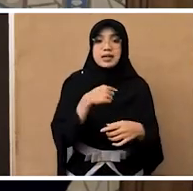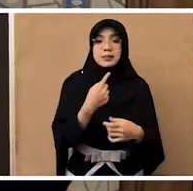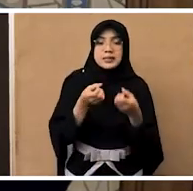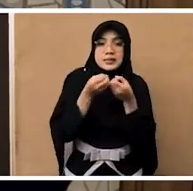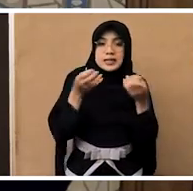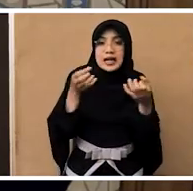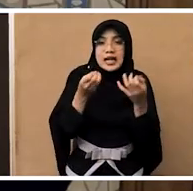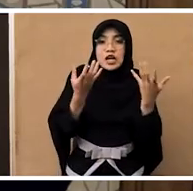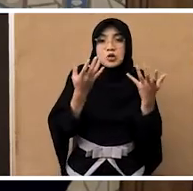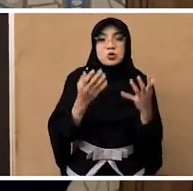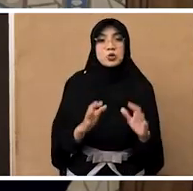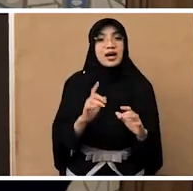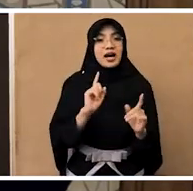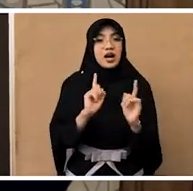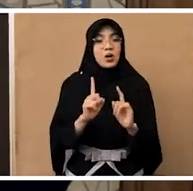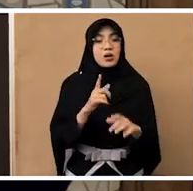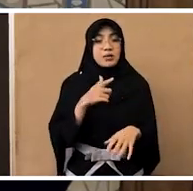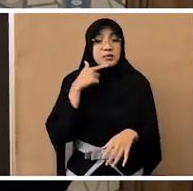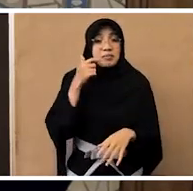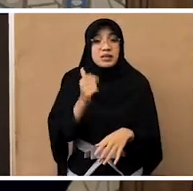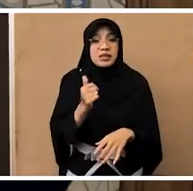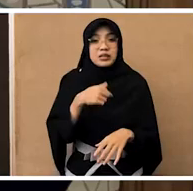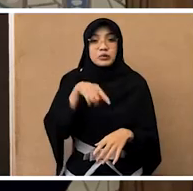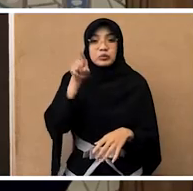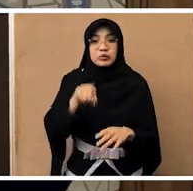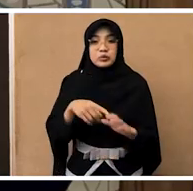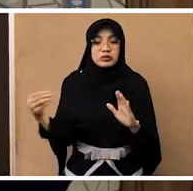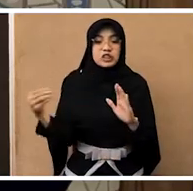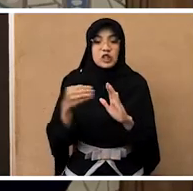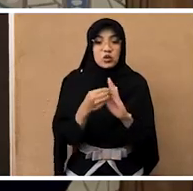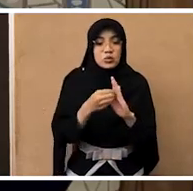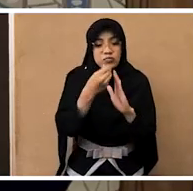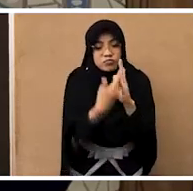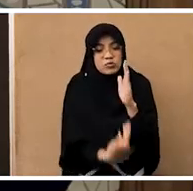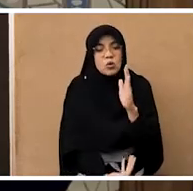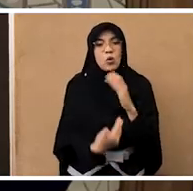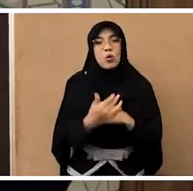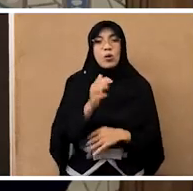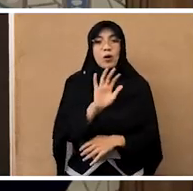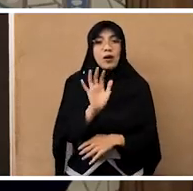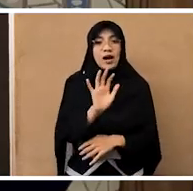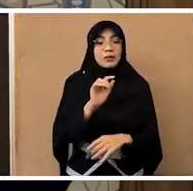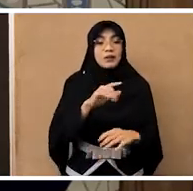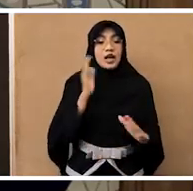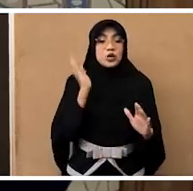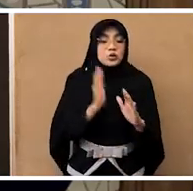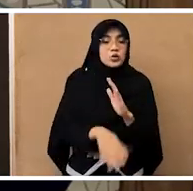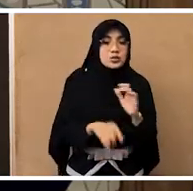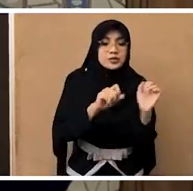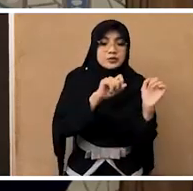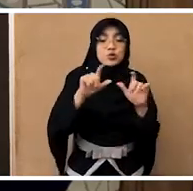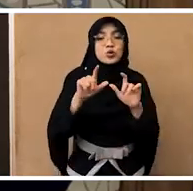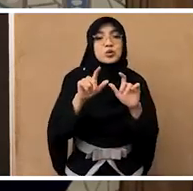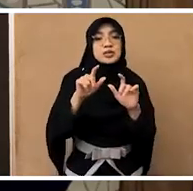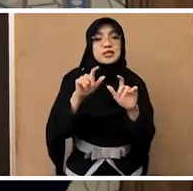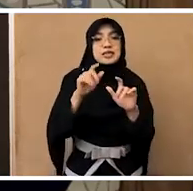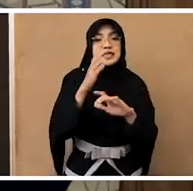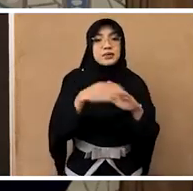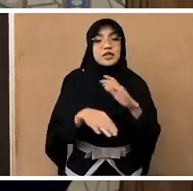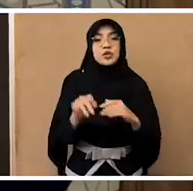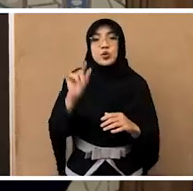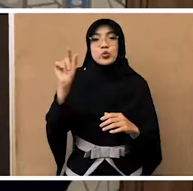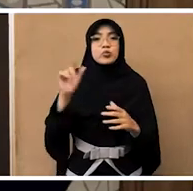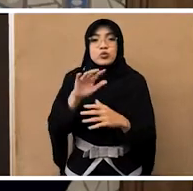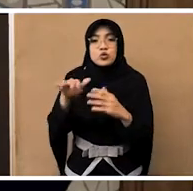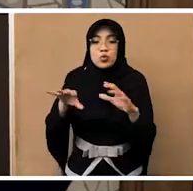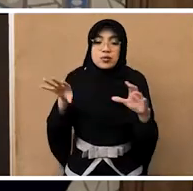bahwa baiknya tidak perlu dicantumkan ragamnya langsung saja penyandangsabilitas begitu ya jadi secara umum semua